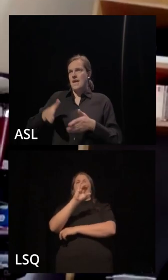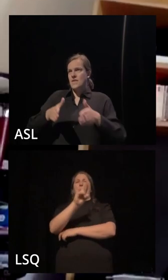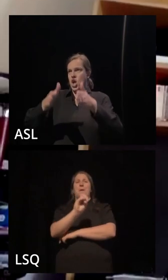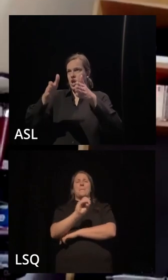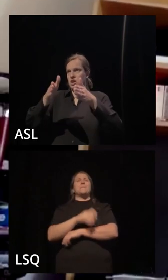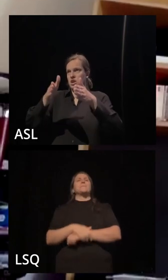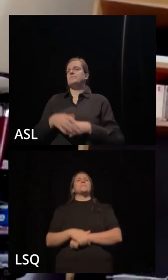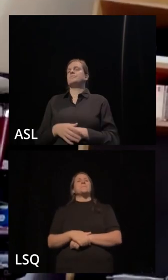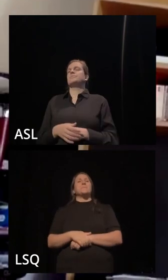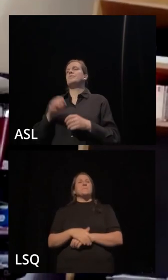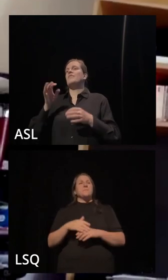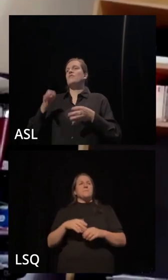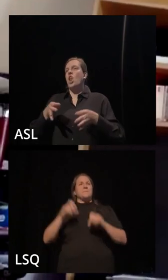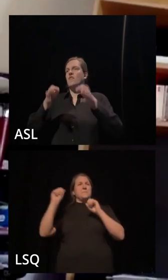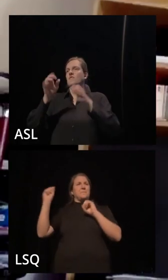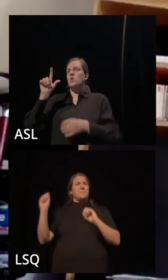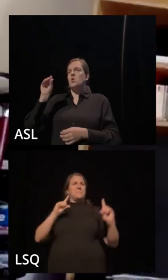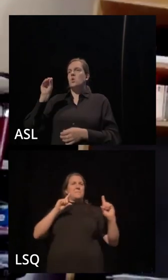tourne.